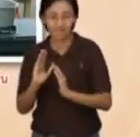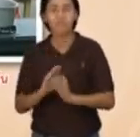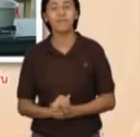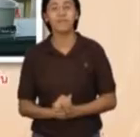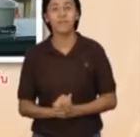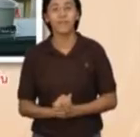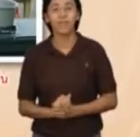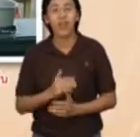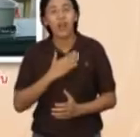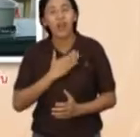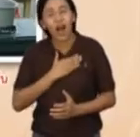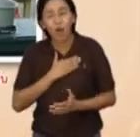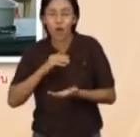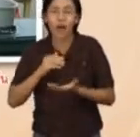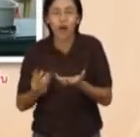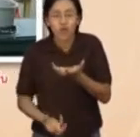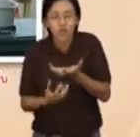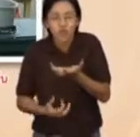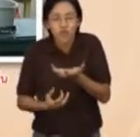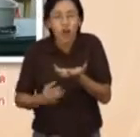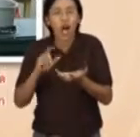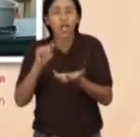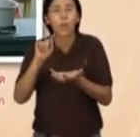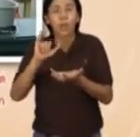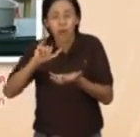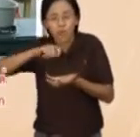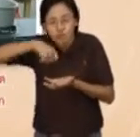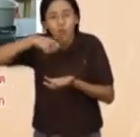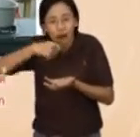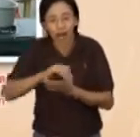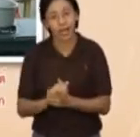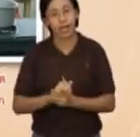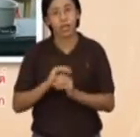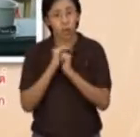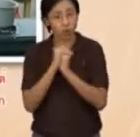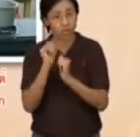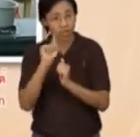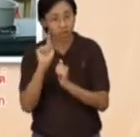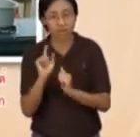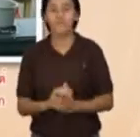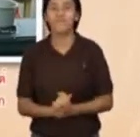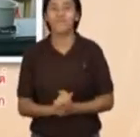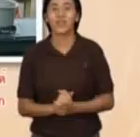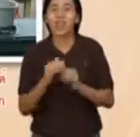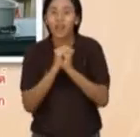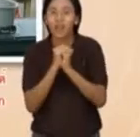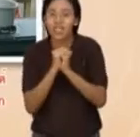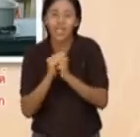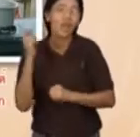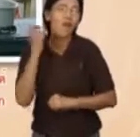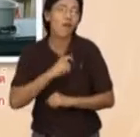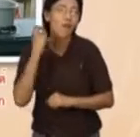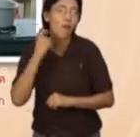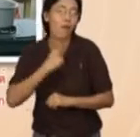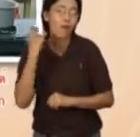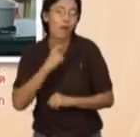ราก็จะมีพวกต้มยำพวกอะไรต่างๆทีนี้เนี่ยทางจีนเข้ามาปุ๊บเนี่ยก็จะมีพวกโดยมากพวกฮ่องกงเนี่ยนะจะ